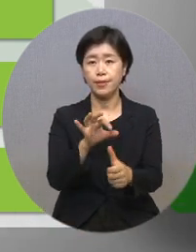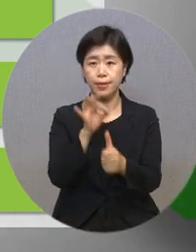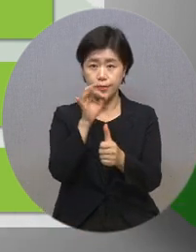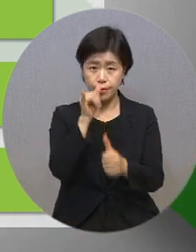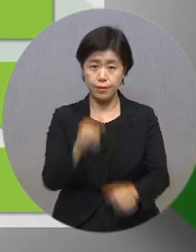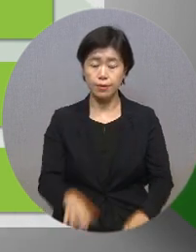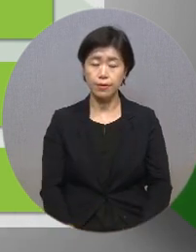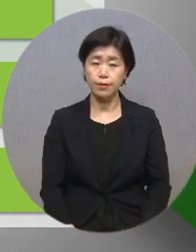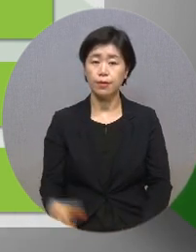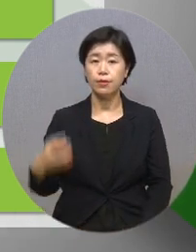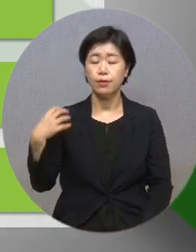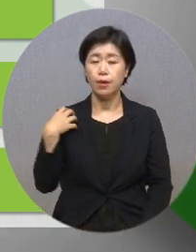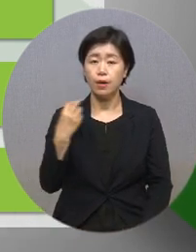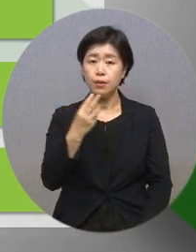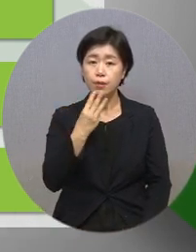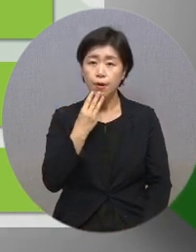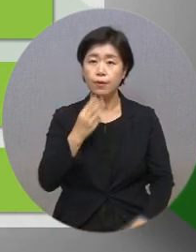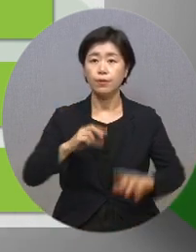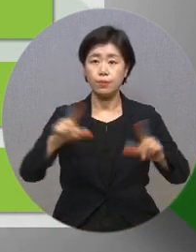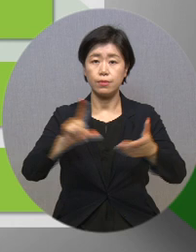담당지사는 서울 동부지사입니다.